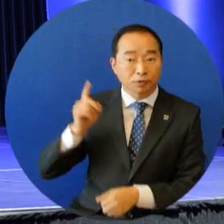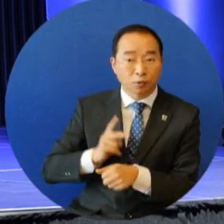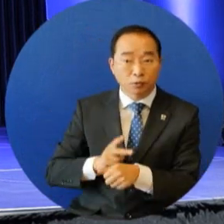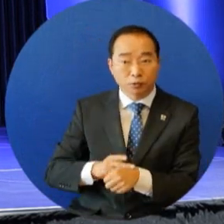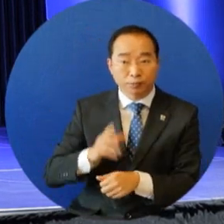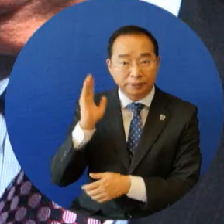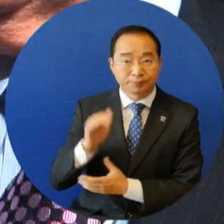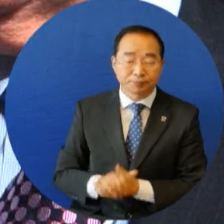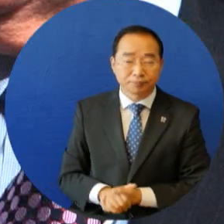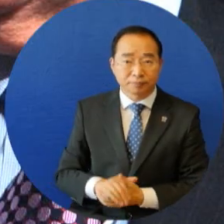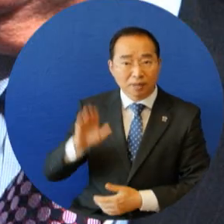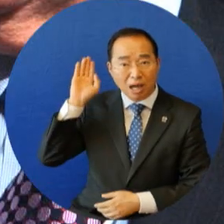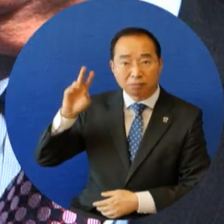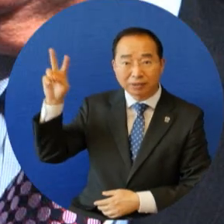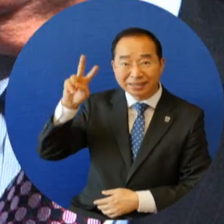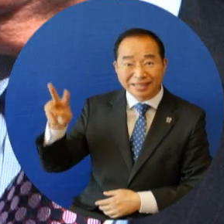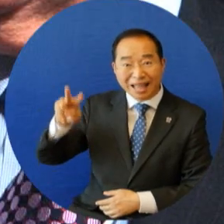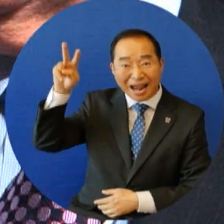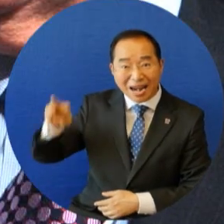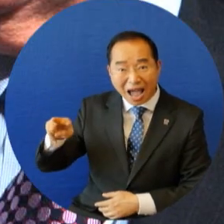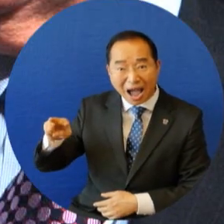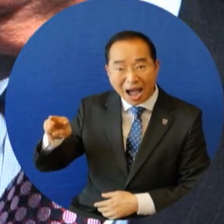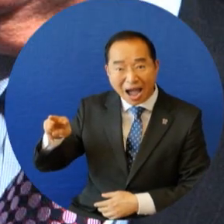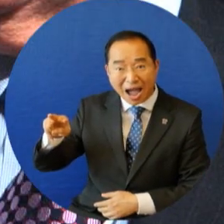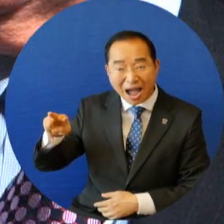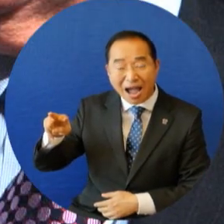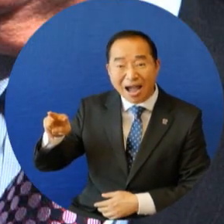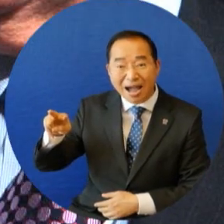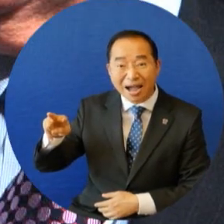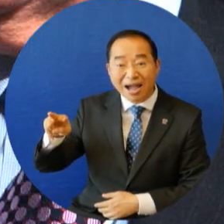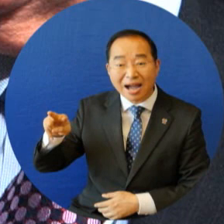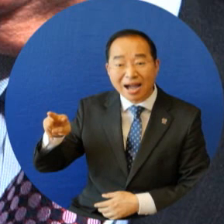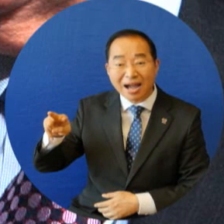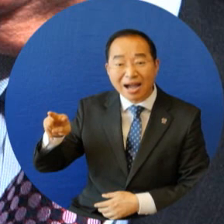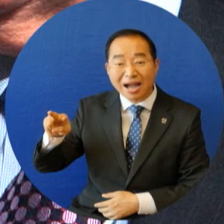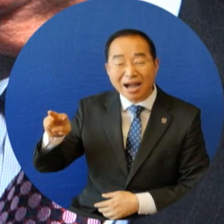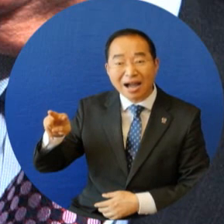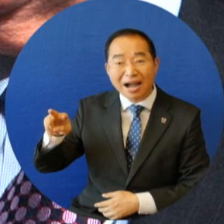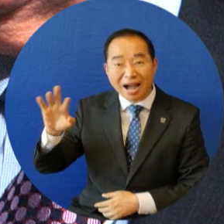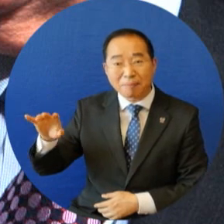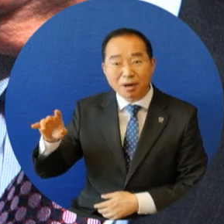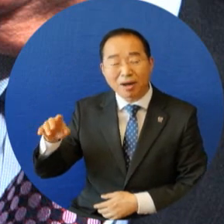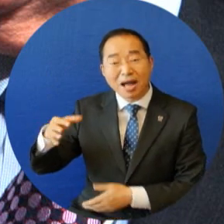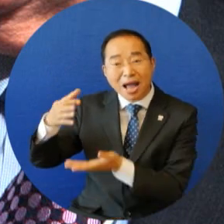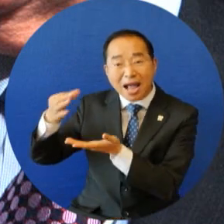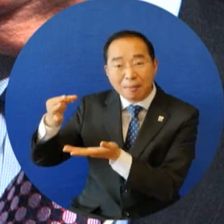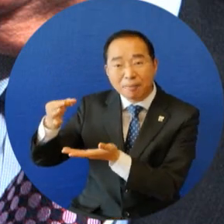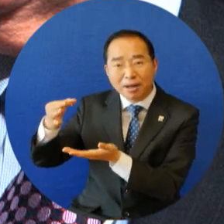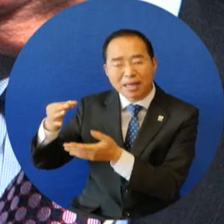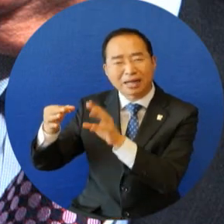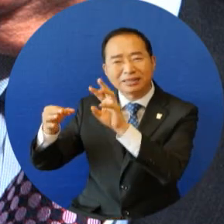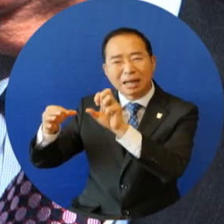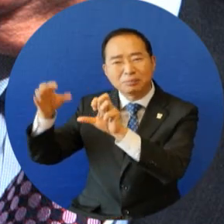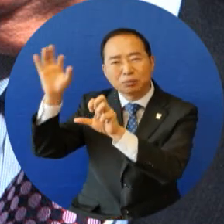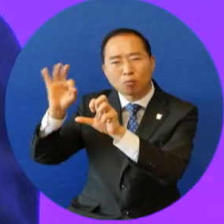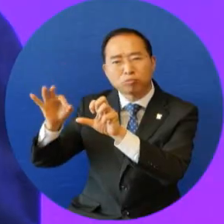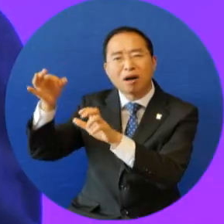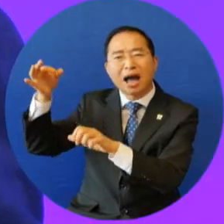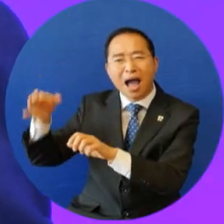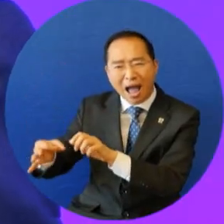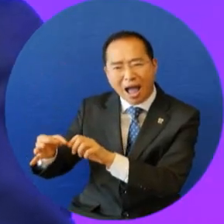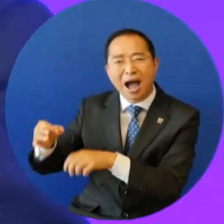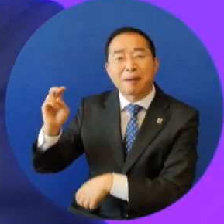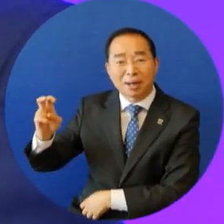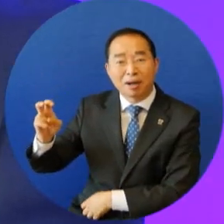얘기를 하냐면 앞으로 달러 가치가 한 35% 정도 하락할 거라고 전망하고 있습니다.